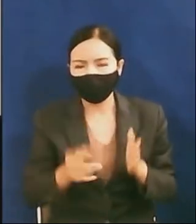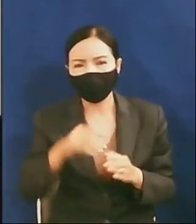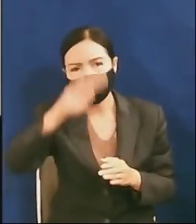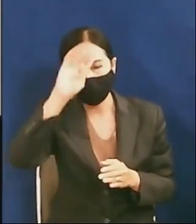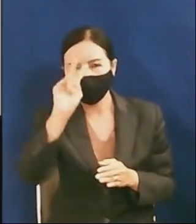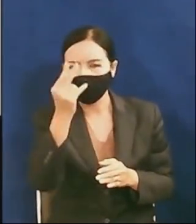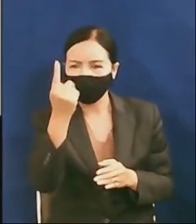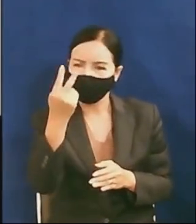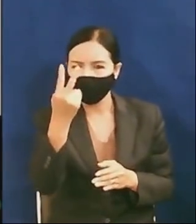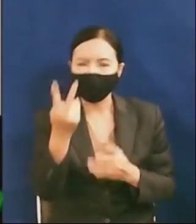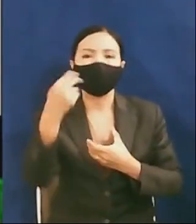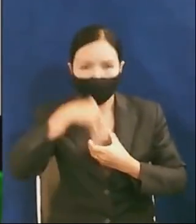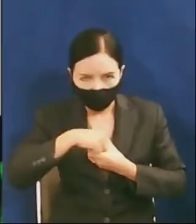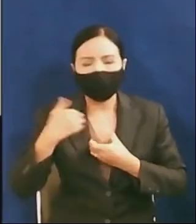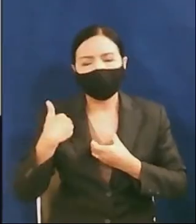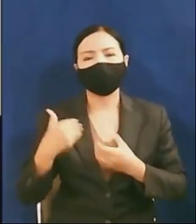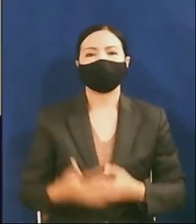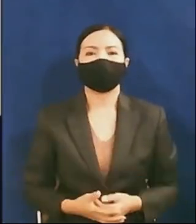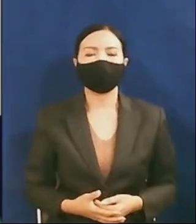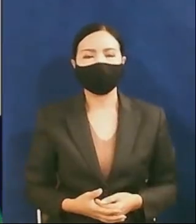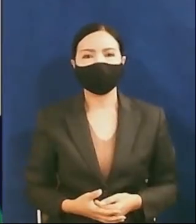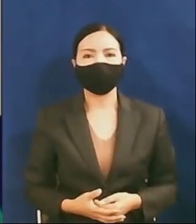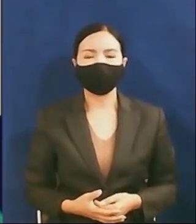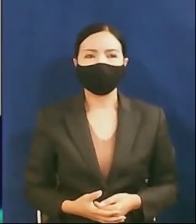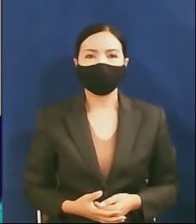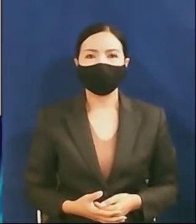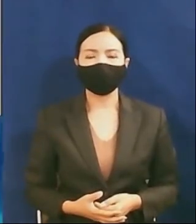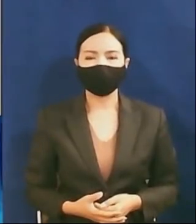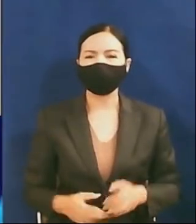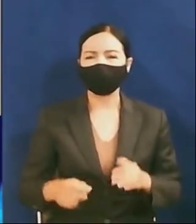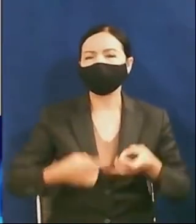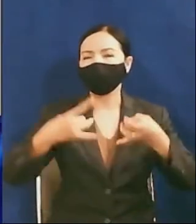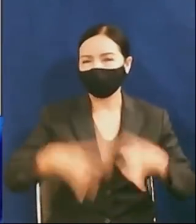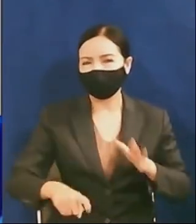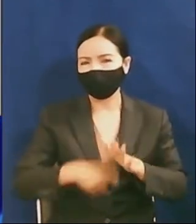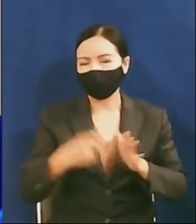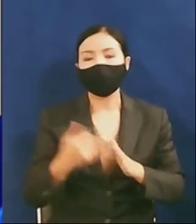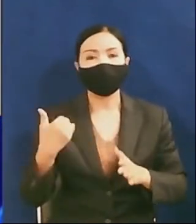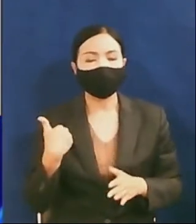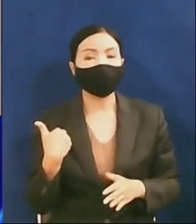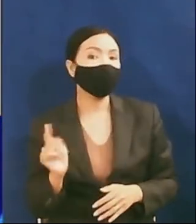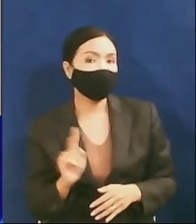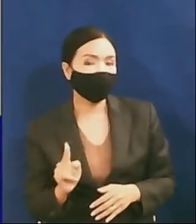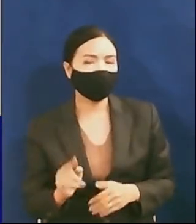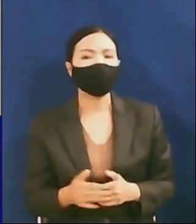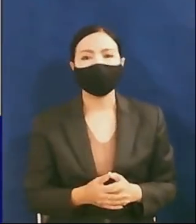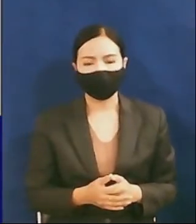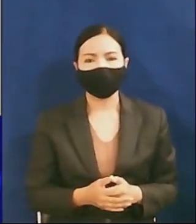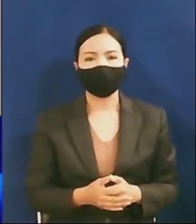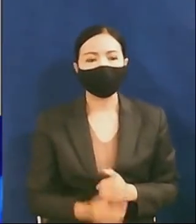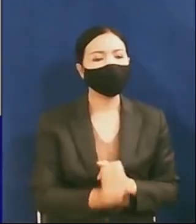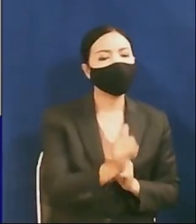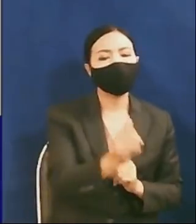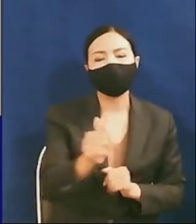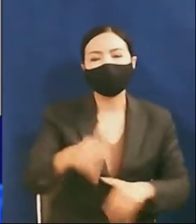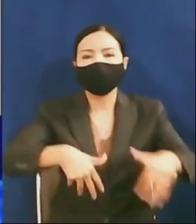เลขตรงนี้รวมกันแล้วอาจจะเกินยอดรวมนะครับแล้วก็ปัจจัยเสี่ยงของการติดโรคก็มีทั้งเรื่องของการอาศัยหรือว่าเดินทางไป